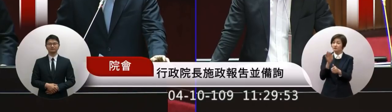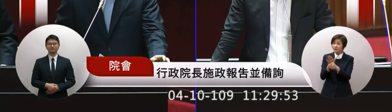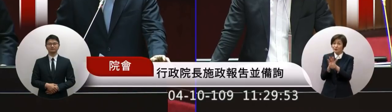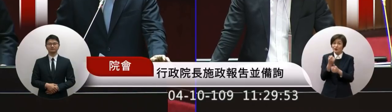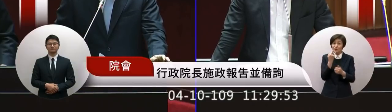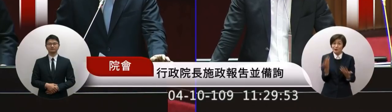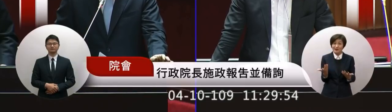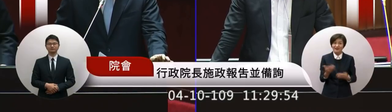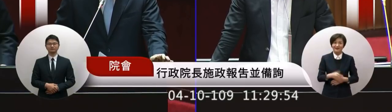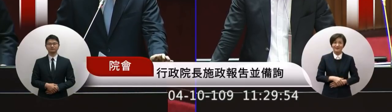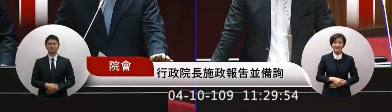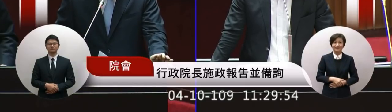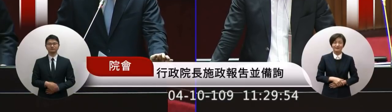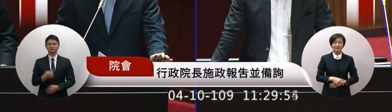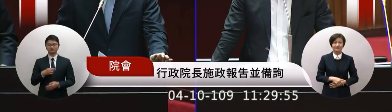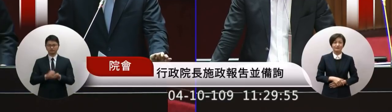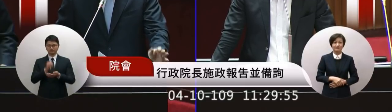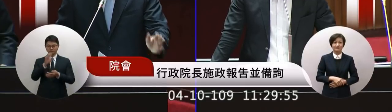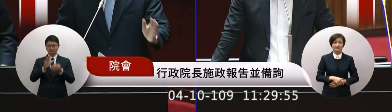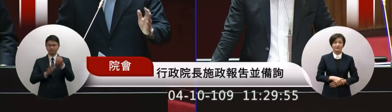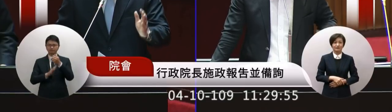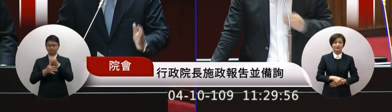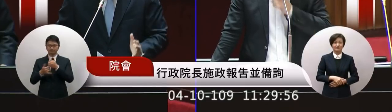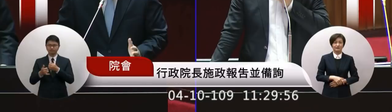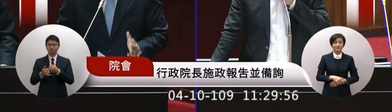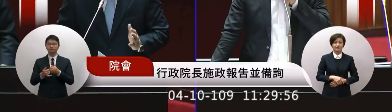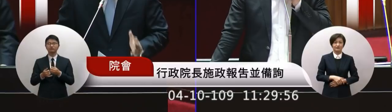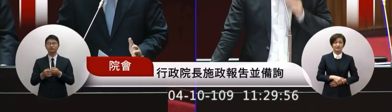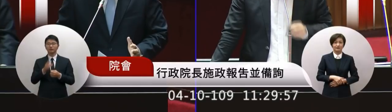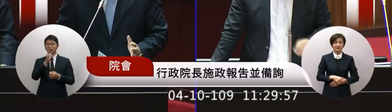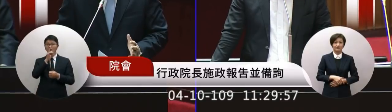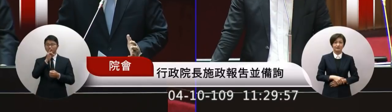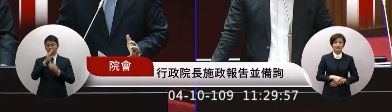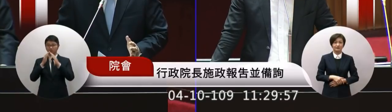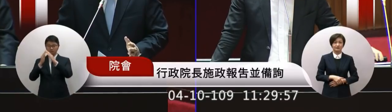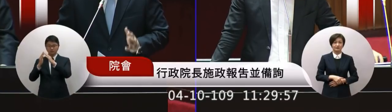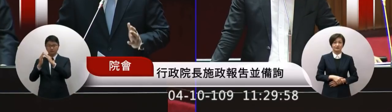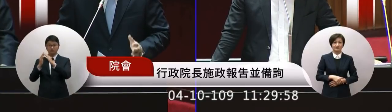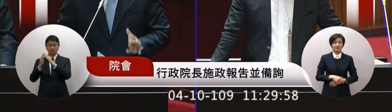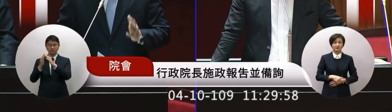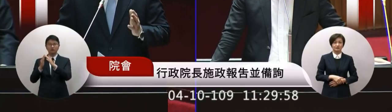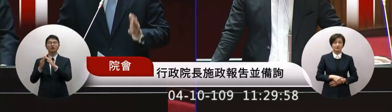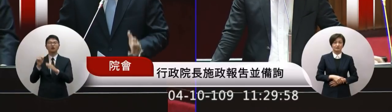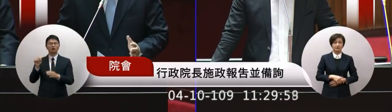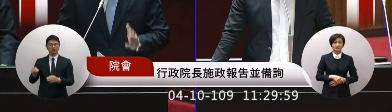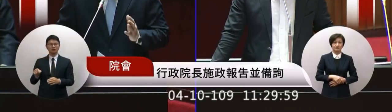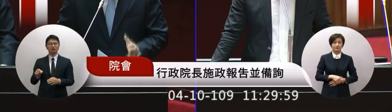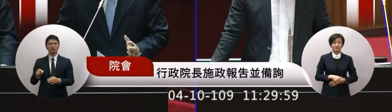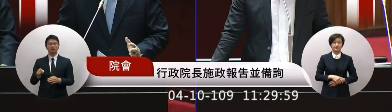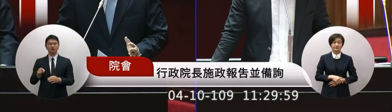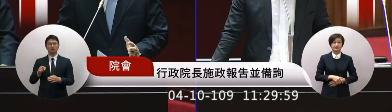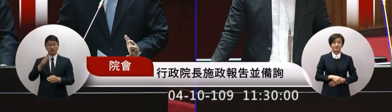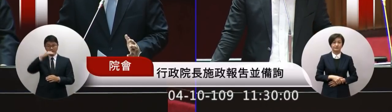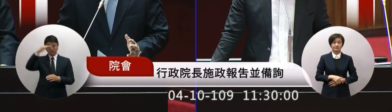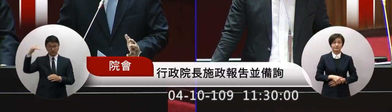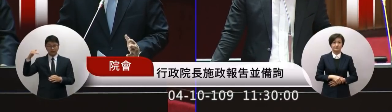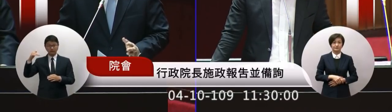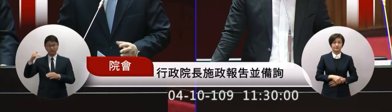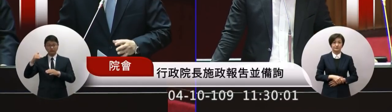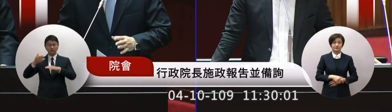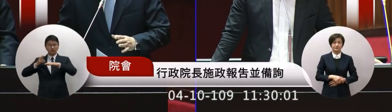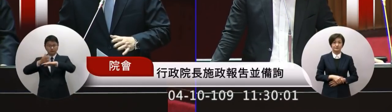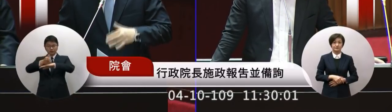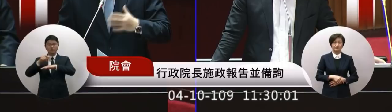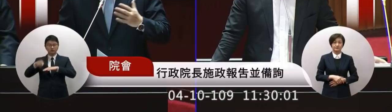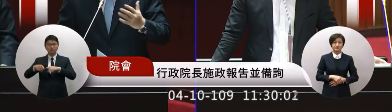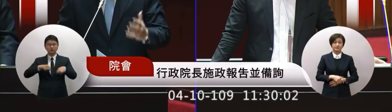敢好？ 我甲委员报告吼，就是因为台中市已经有即个山线的高架化， 是哦，